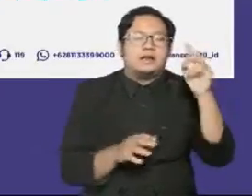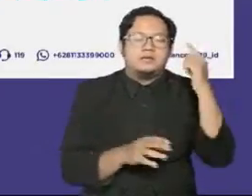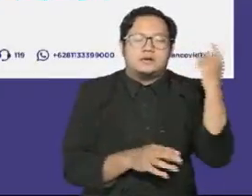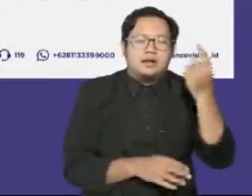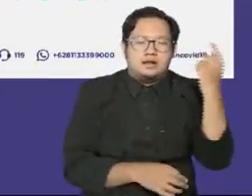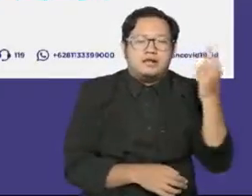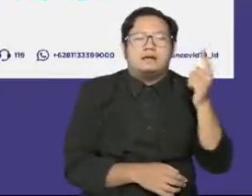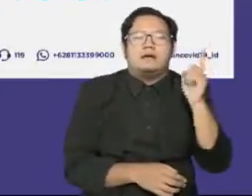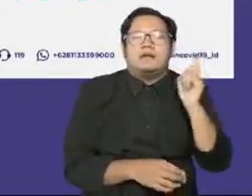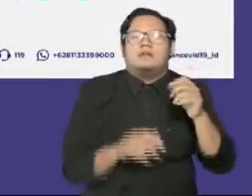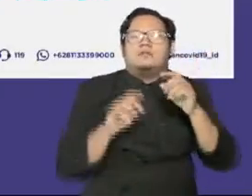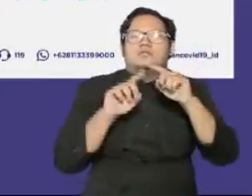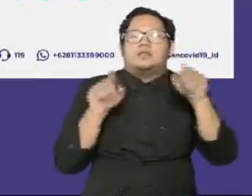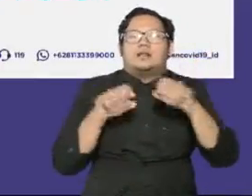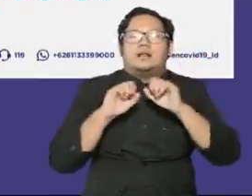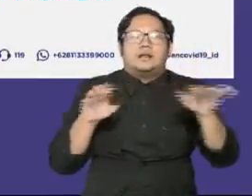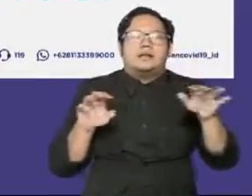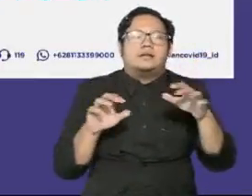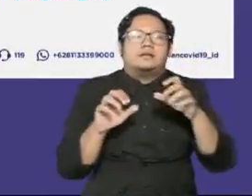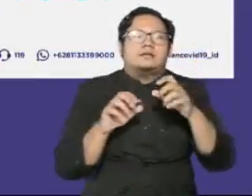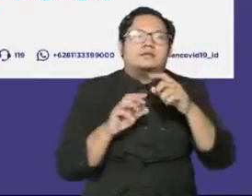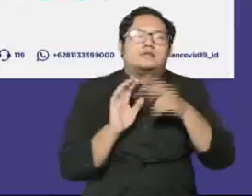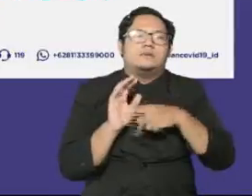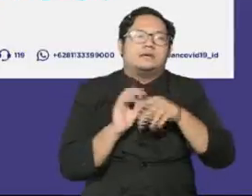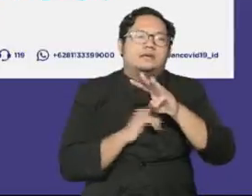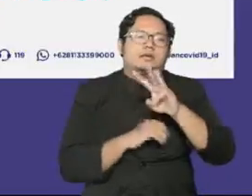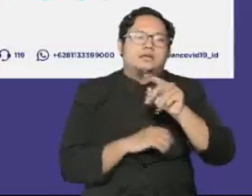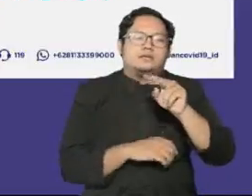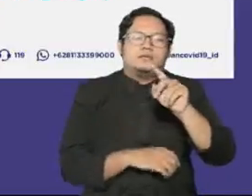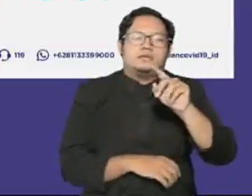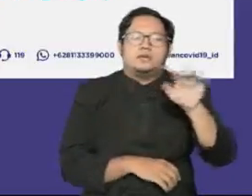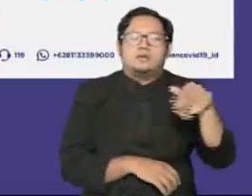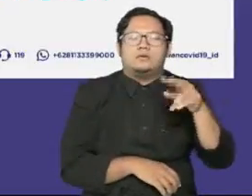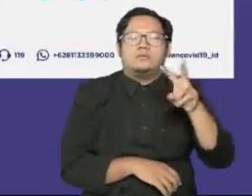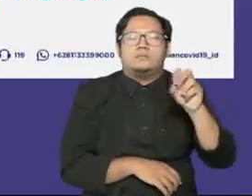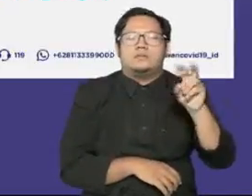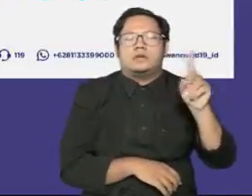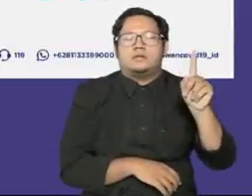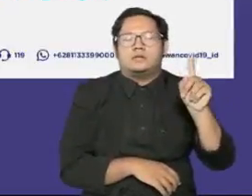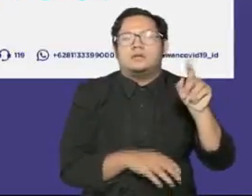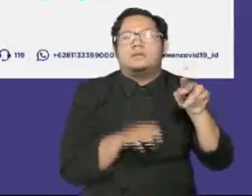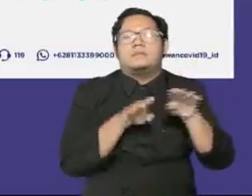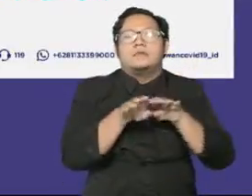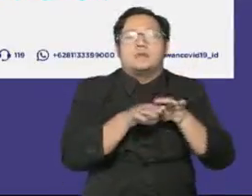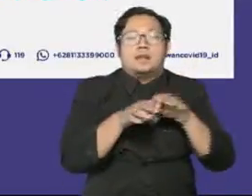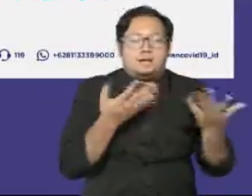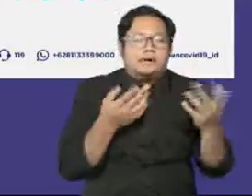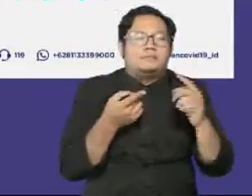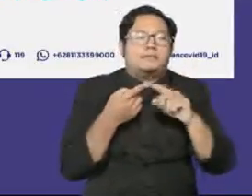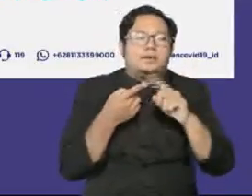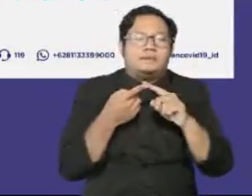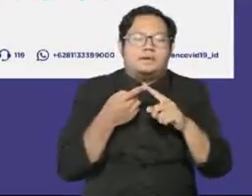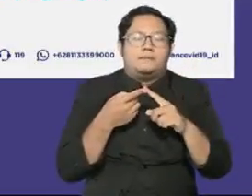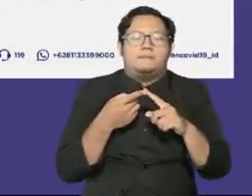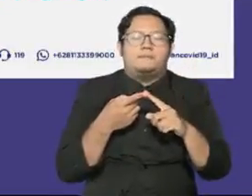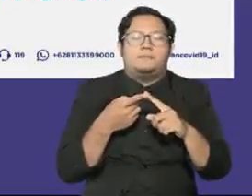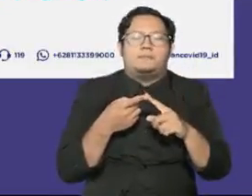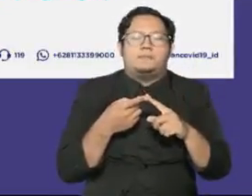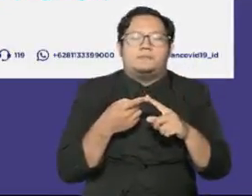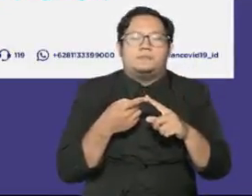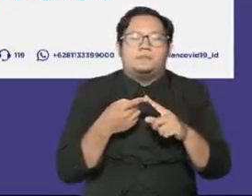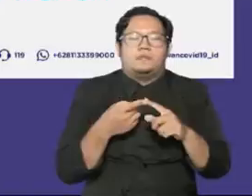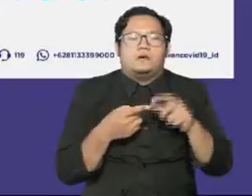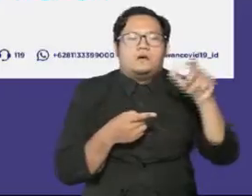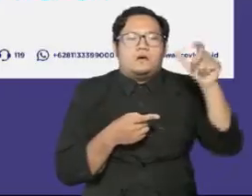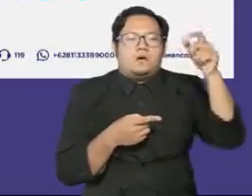surat edaran Satgas Nomor 31 tahun 2021 dengan penyesuaian yaitu yang pertama pelaku